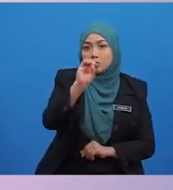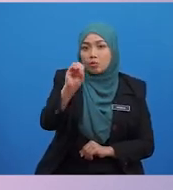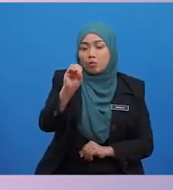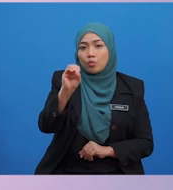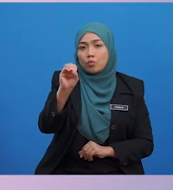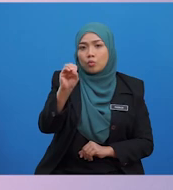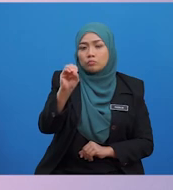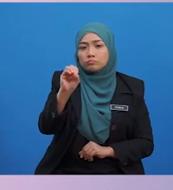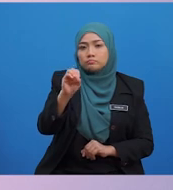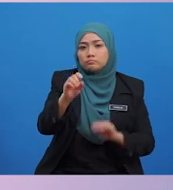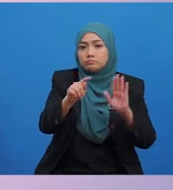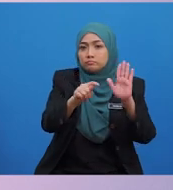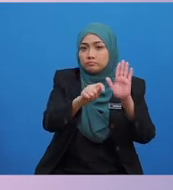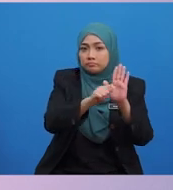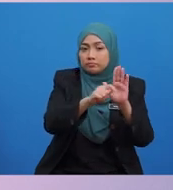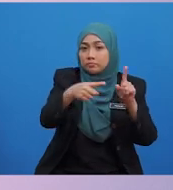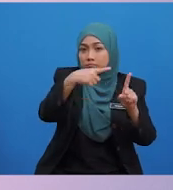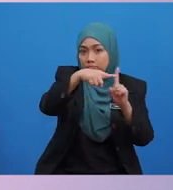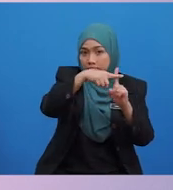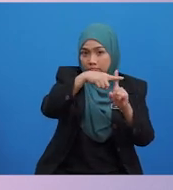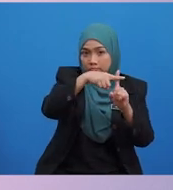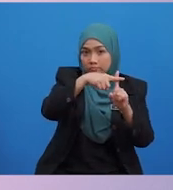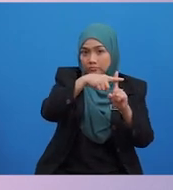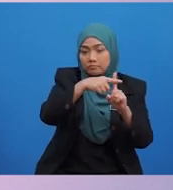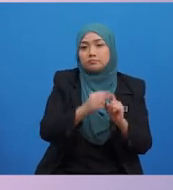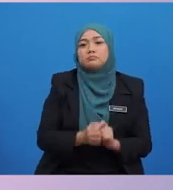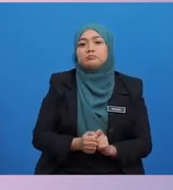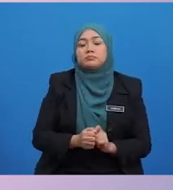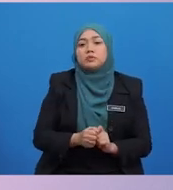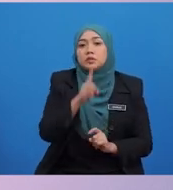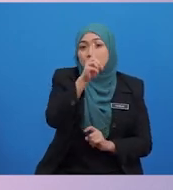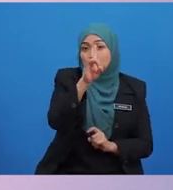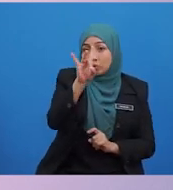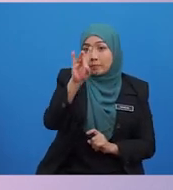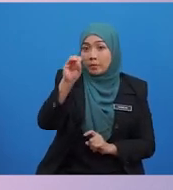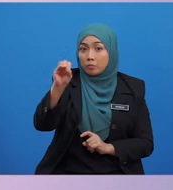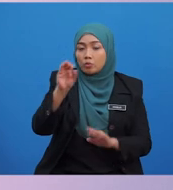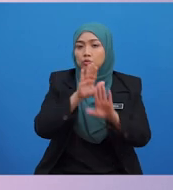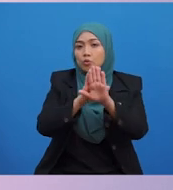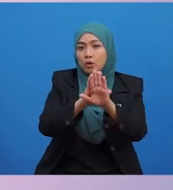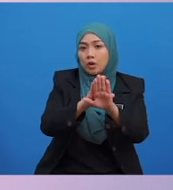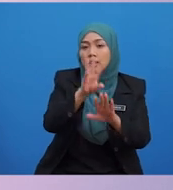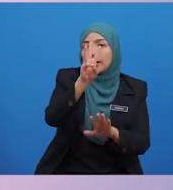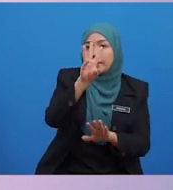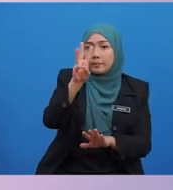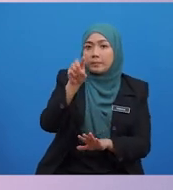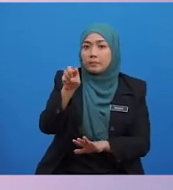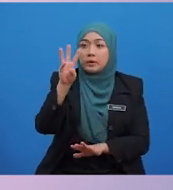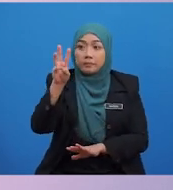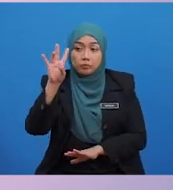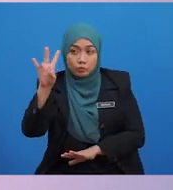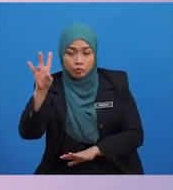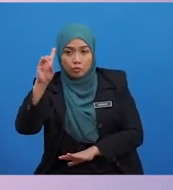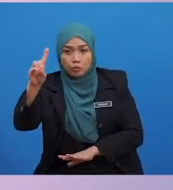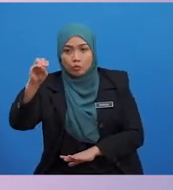1 dan 2 make solusi juga = 180° bola66 populer